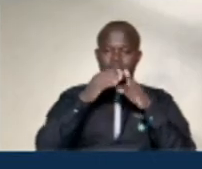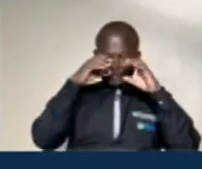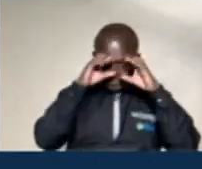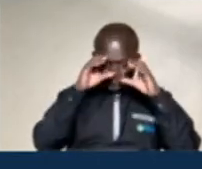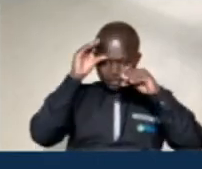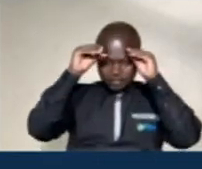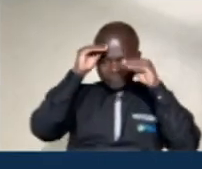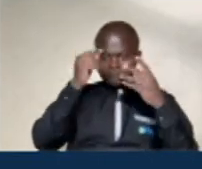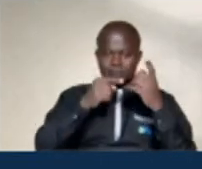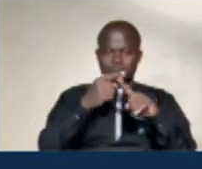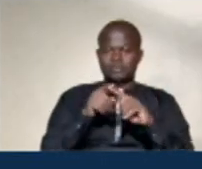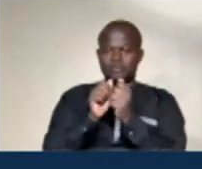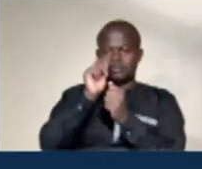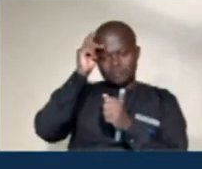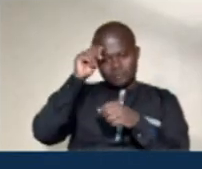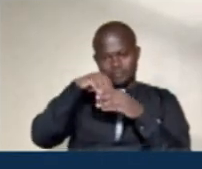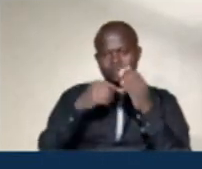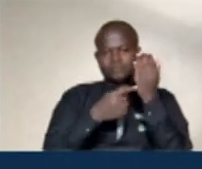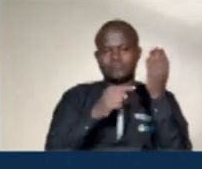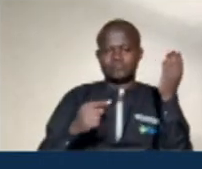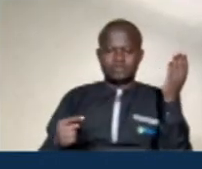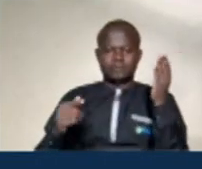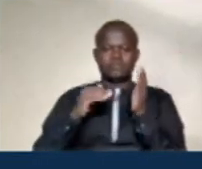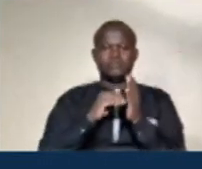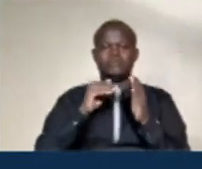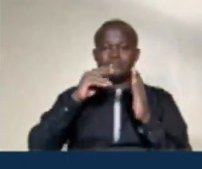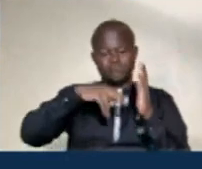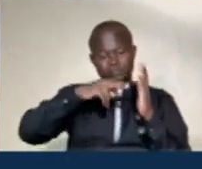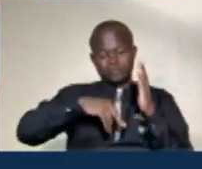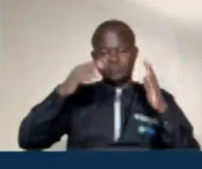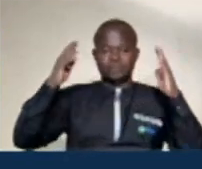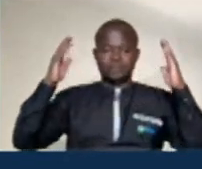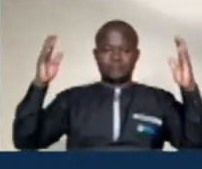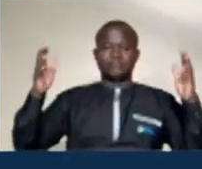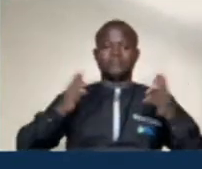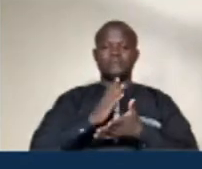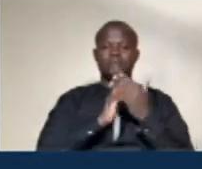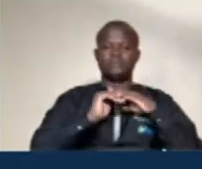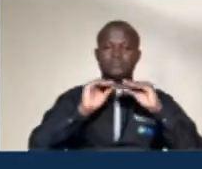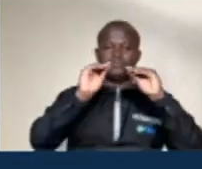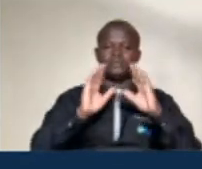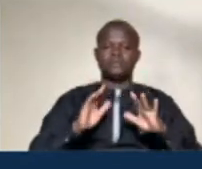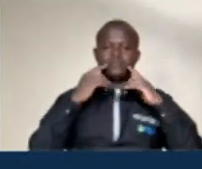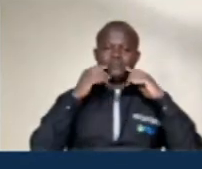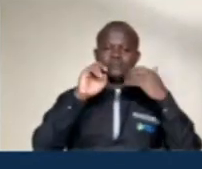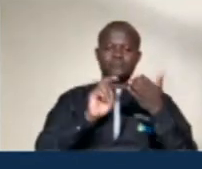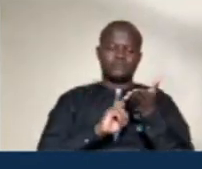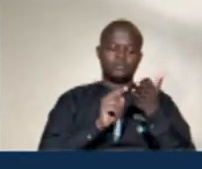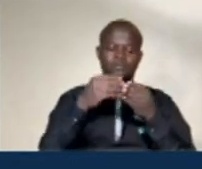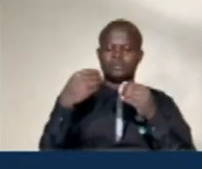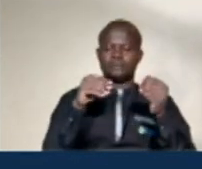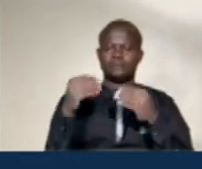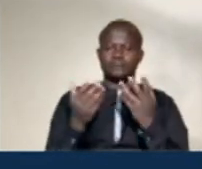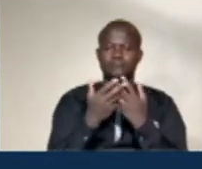zigirwamo amasomo atandukanye y'ubumenyi mu ikoranabuhanga ndetse n'isomero rinini. Bamwe mu barimu bavuga ko bifashishije